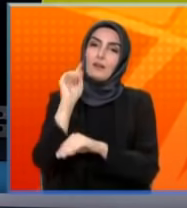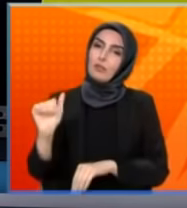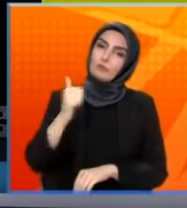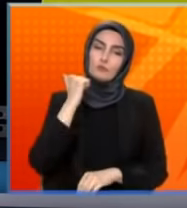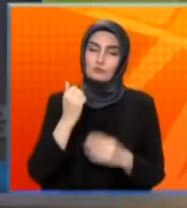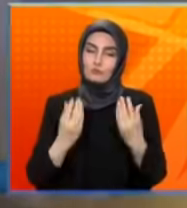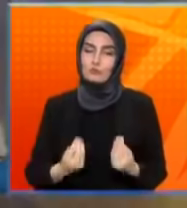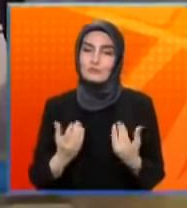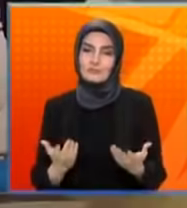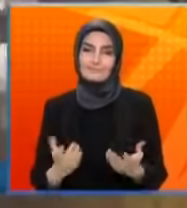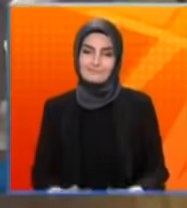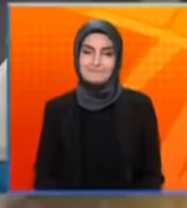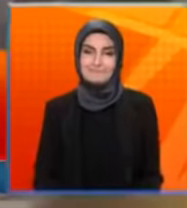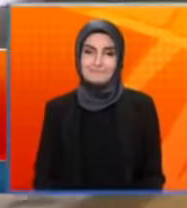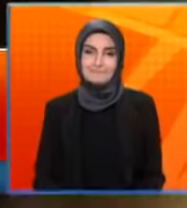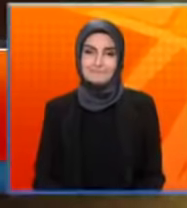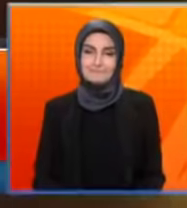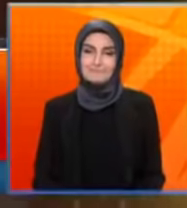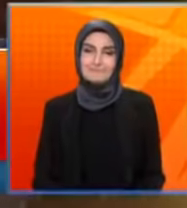başlayacak ve